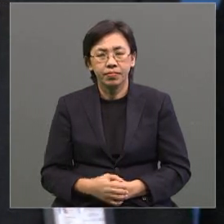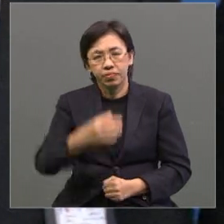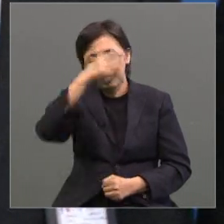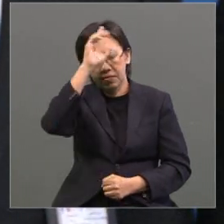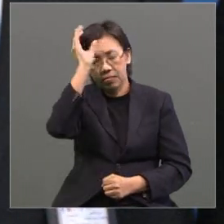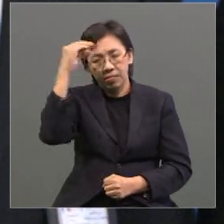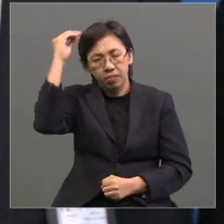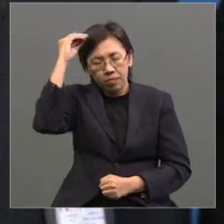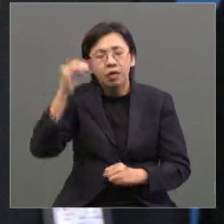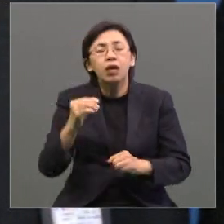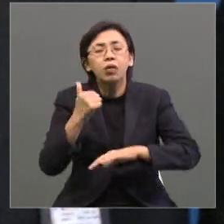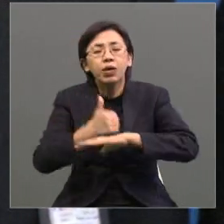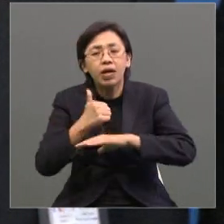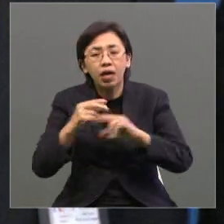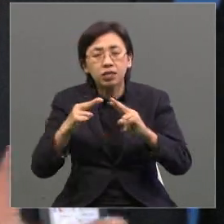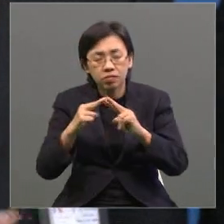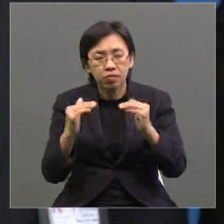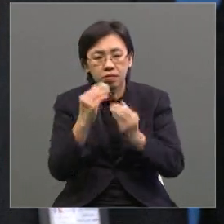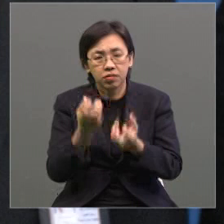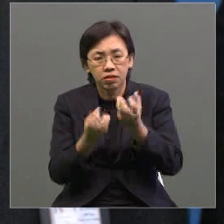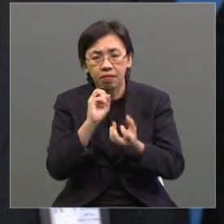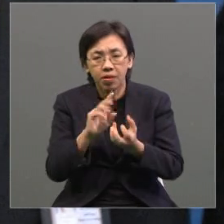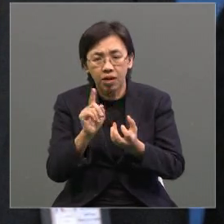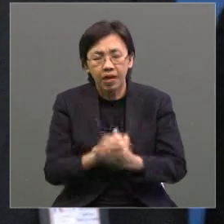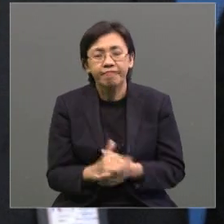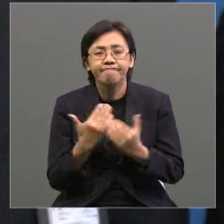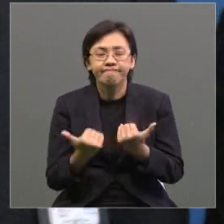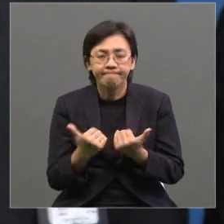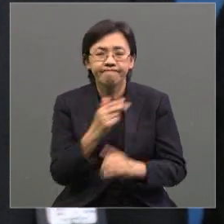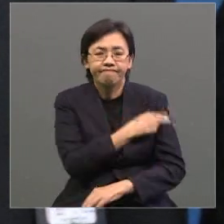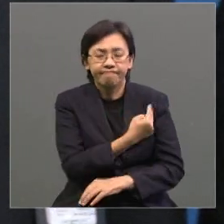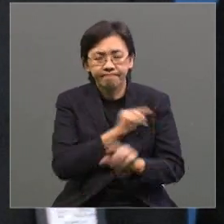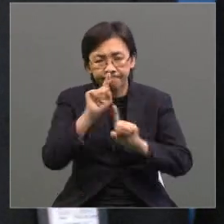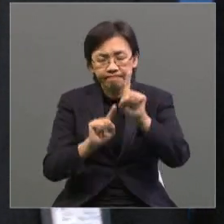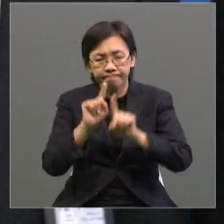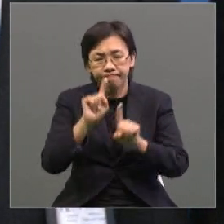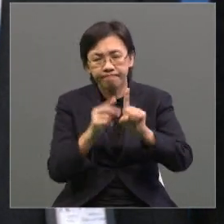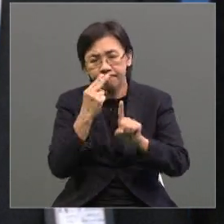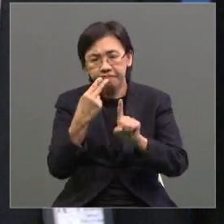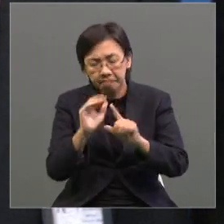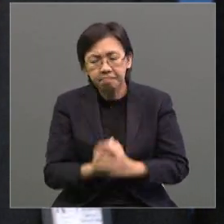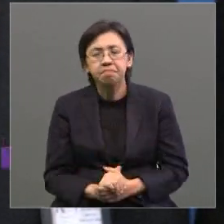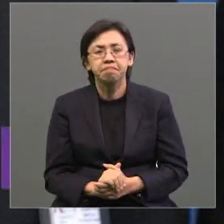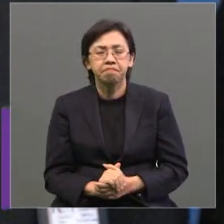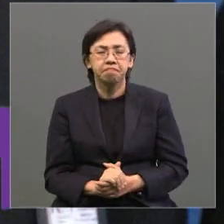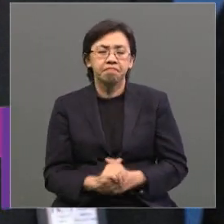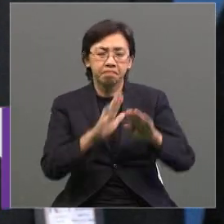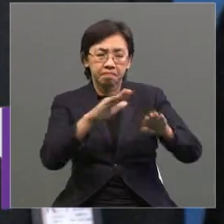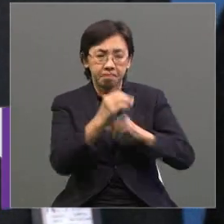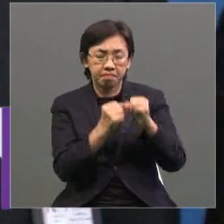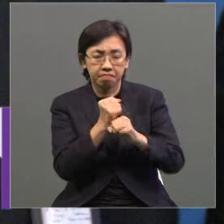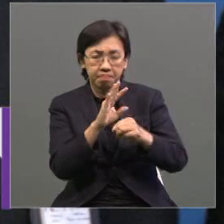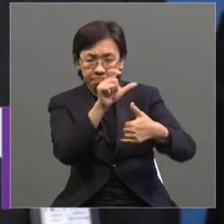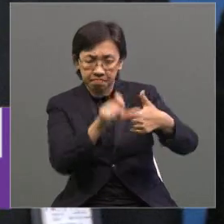ระทรวงยุติธรรมได้เปิดเผยว่าคุณหมอได้เข้าไปประเมินสภาพจิตของเด็กอายุ14คนนี้ที่อยู่ในสถานพินิจและคุ้มครอง